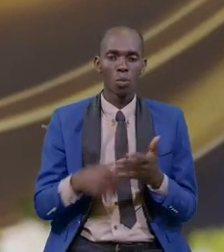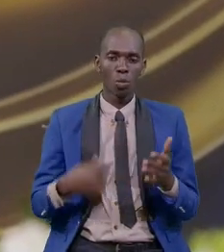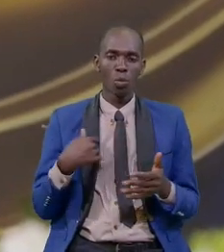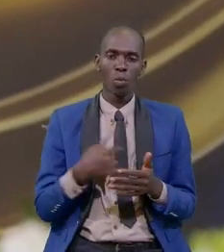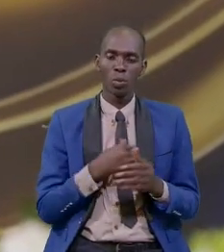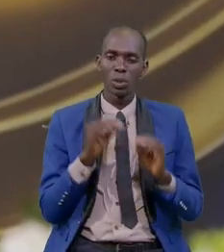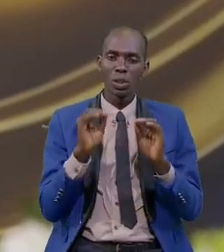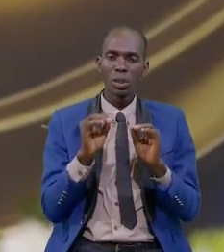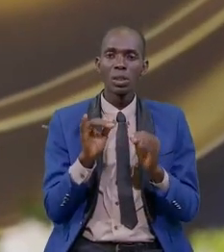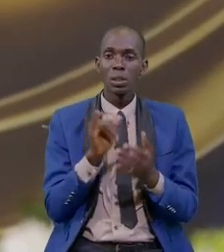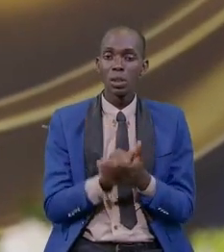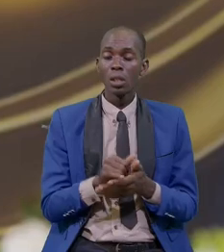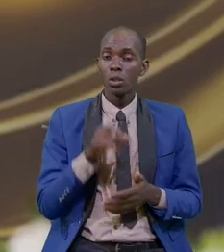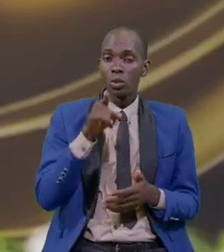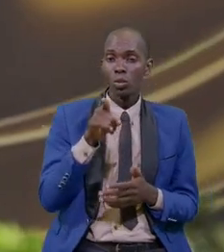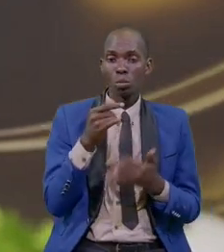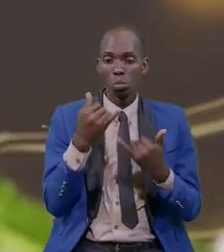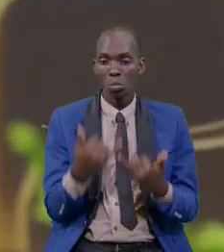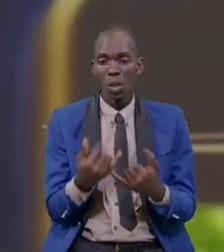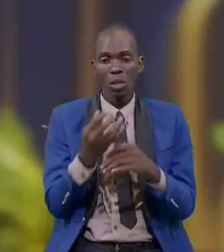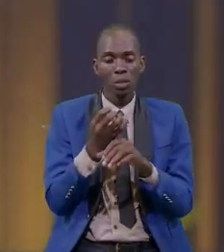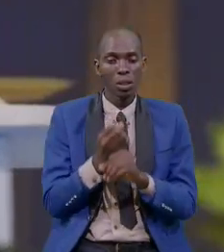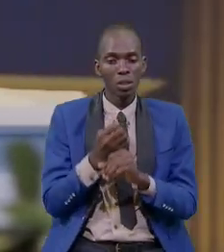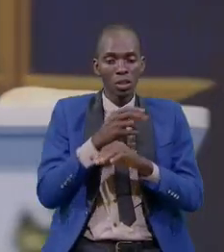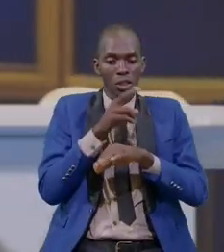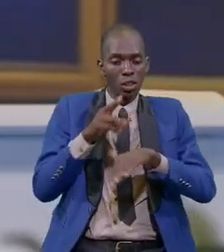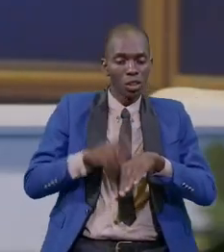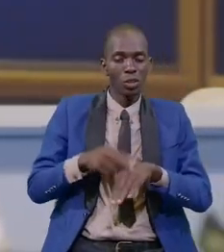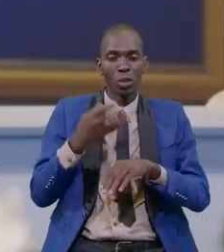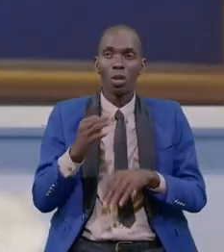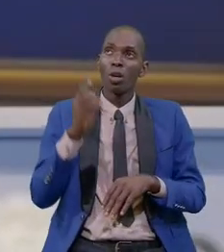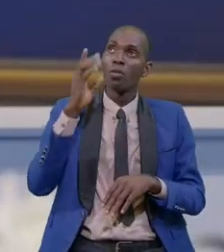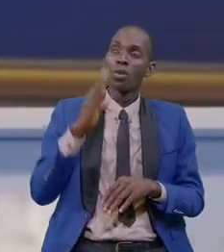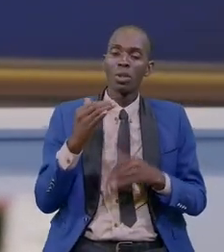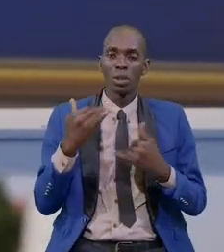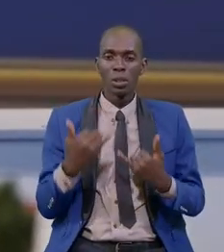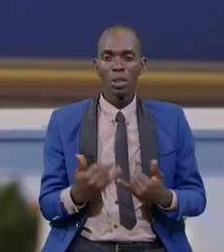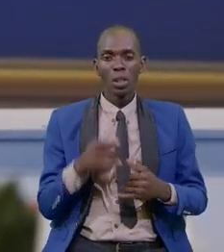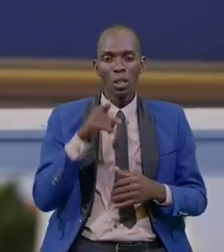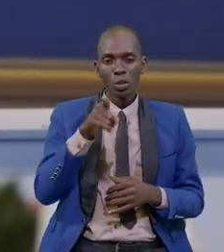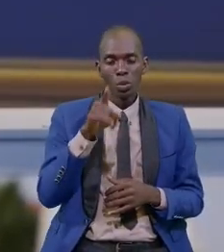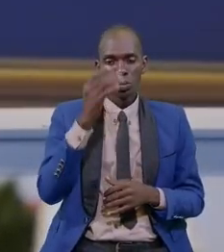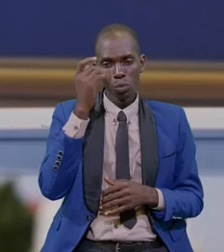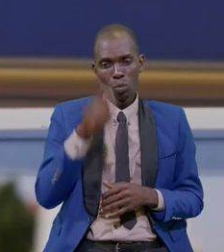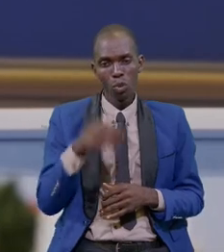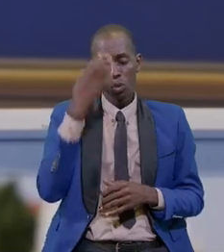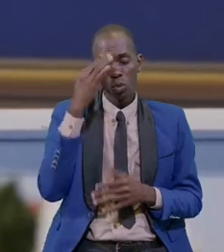avoir la nature de Dieu. Vous avez la compassion. Et vous devez comprendre que le besoin d'un homme, votre voisin, est